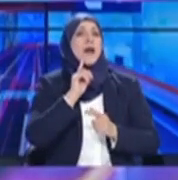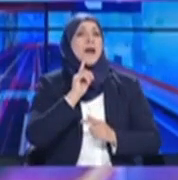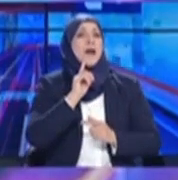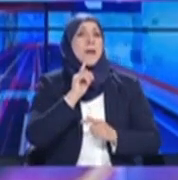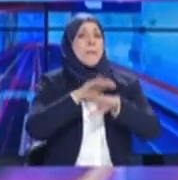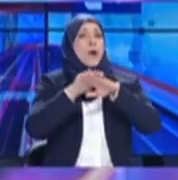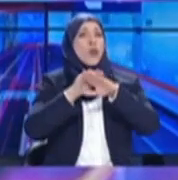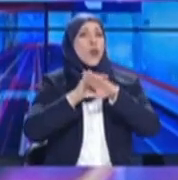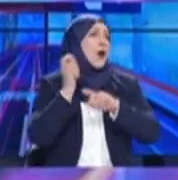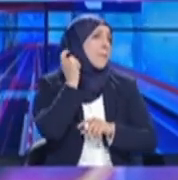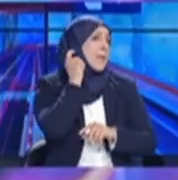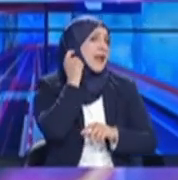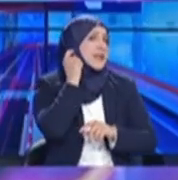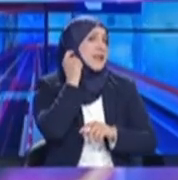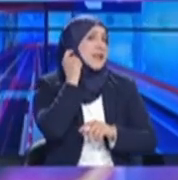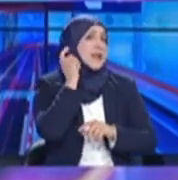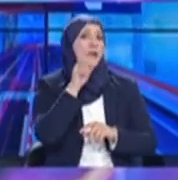مرحبا بك